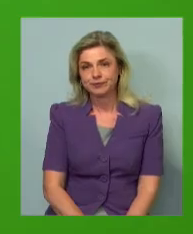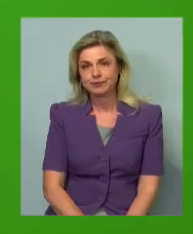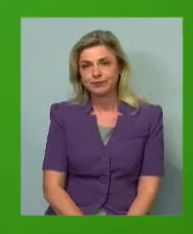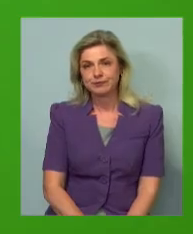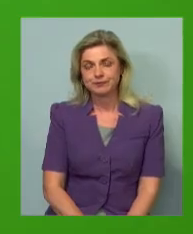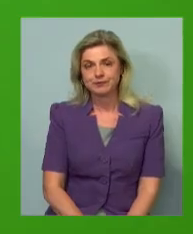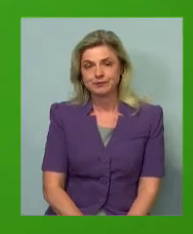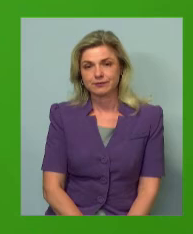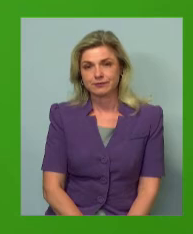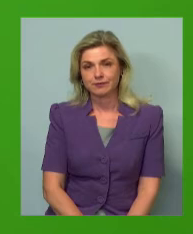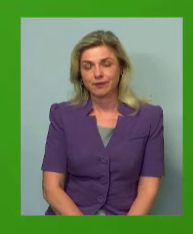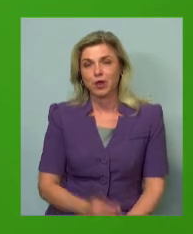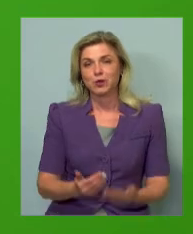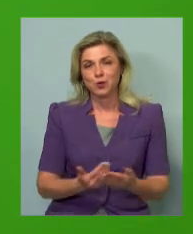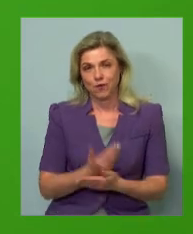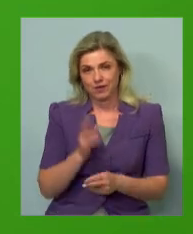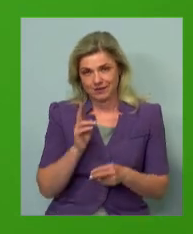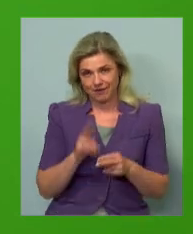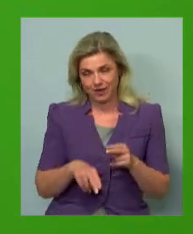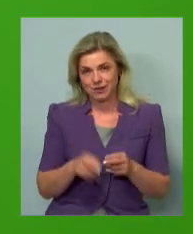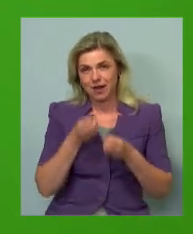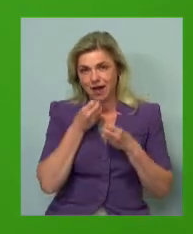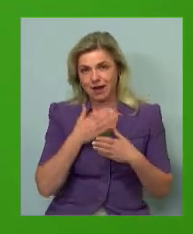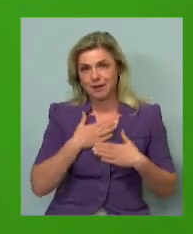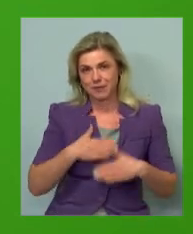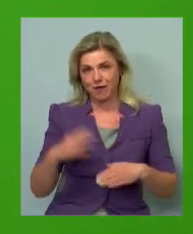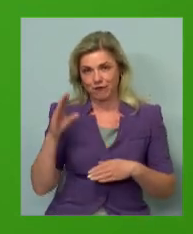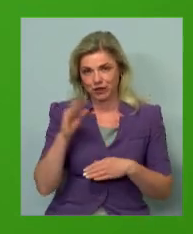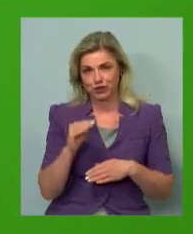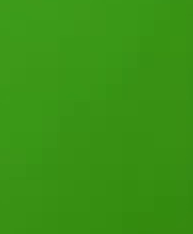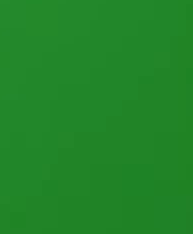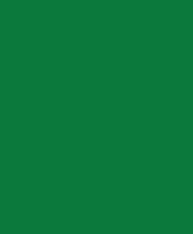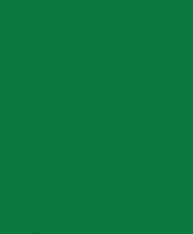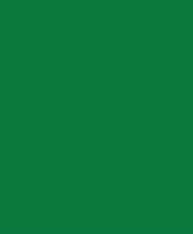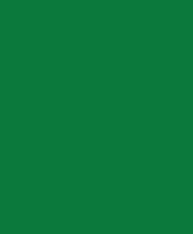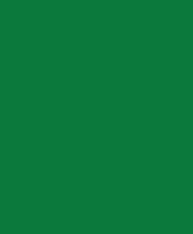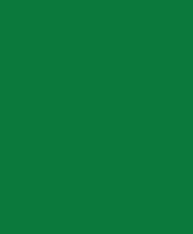На цьому випуск завершено. Гарного вечора. На все добре.